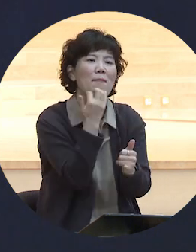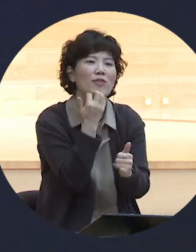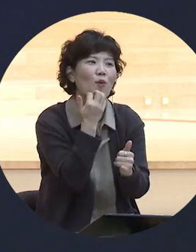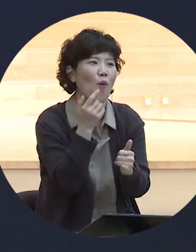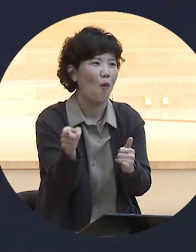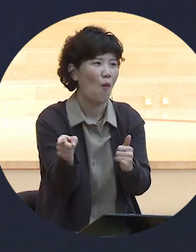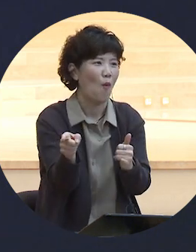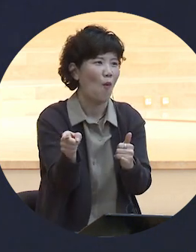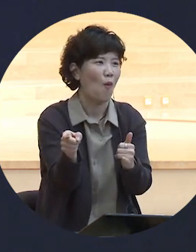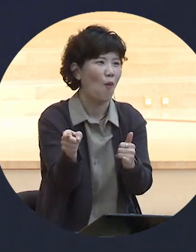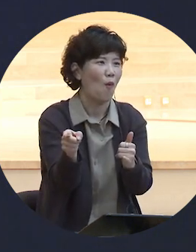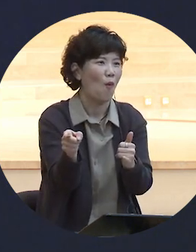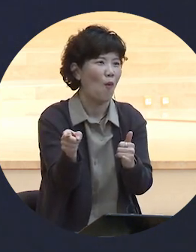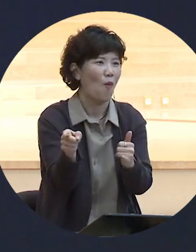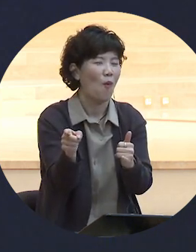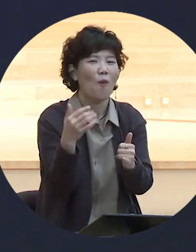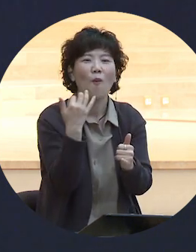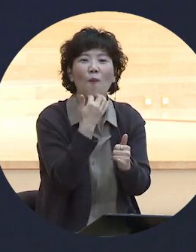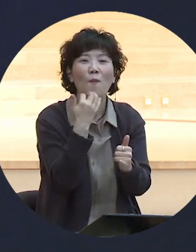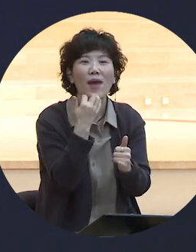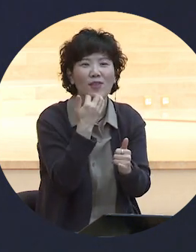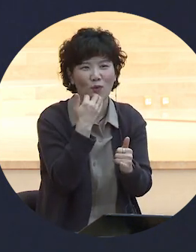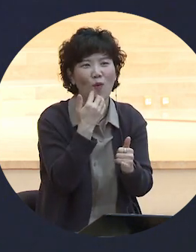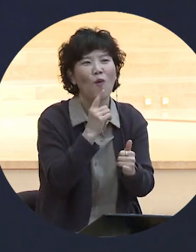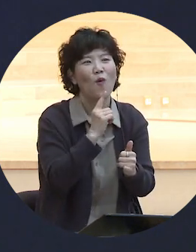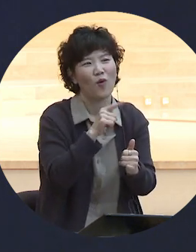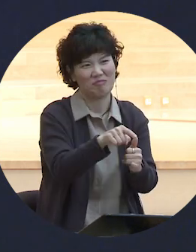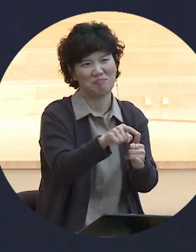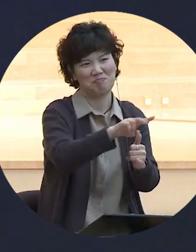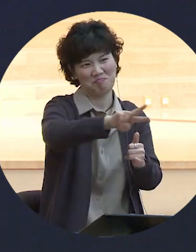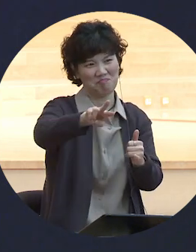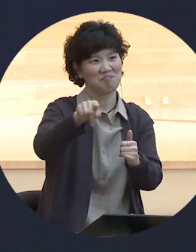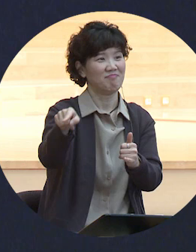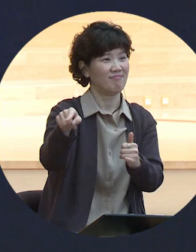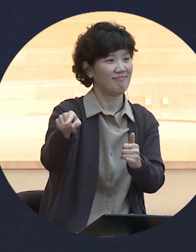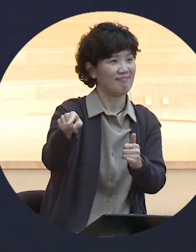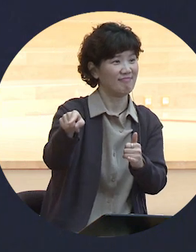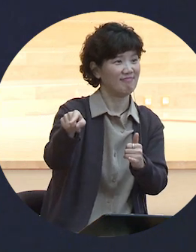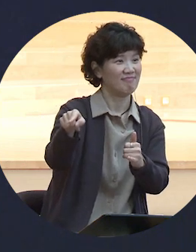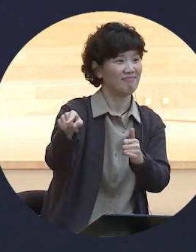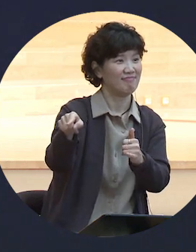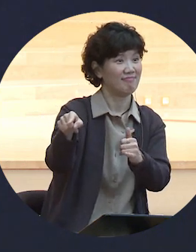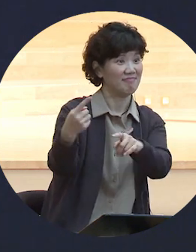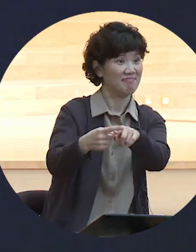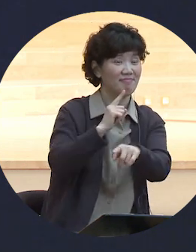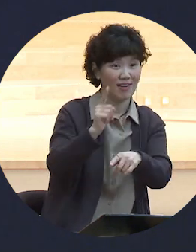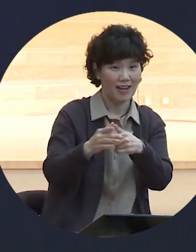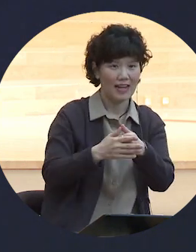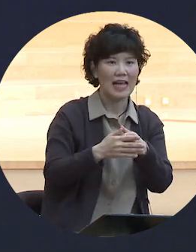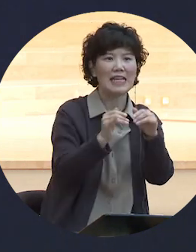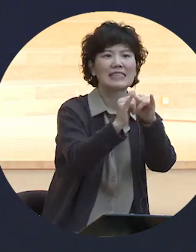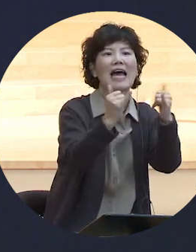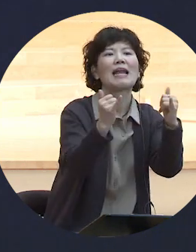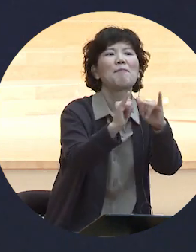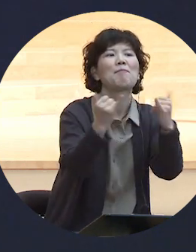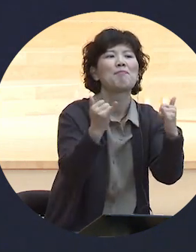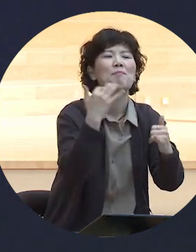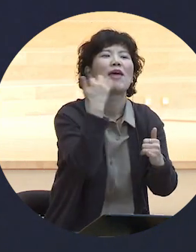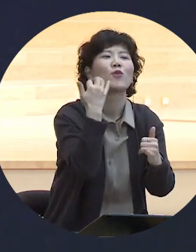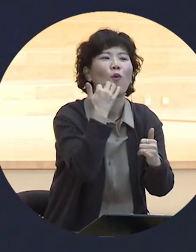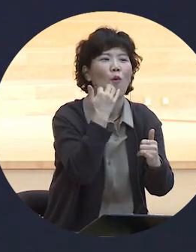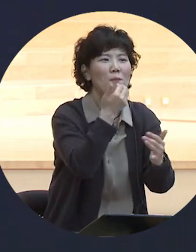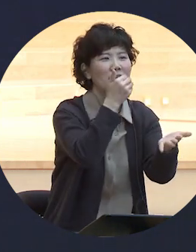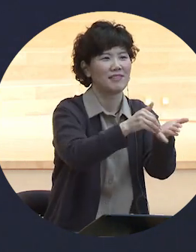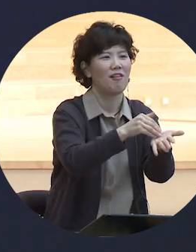베드로, 페트로스라는 그 말 자체가 이름 자체가 반석이라는 그런 뜻이 있기 때문에 사람, 인간